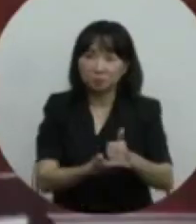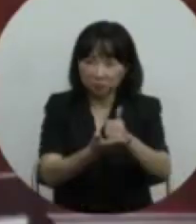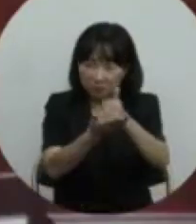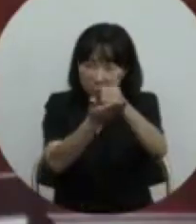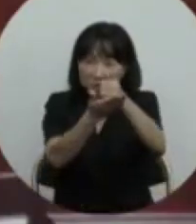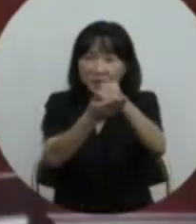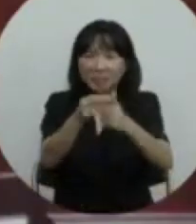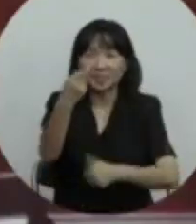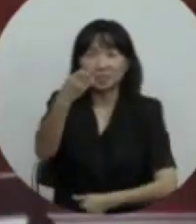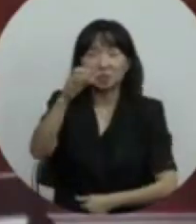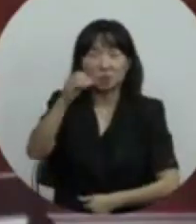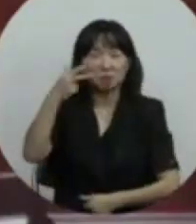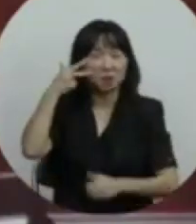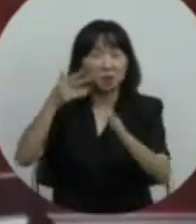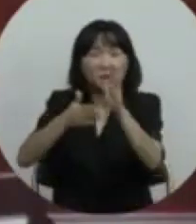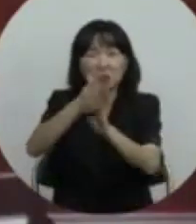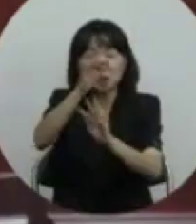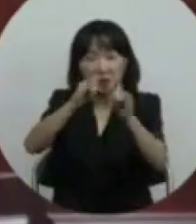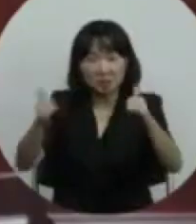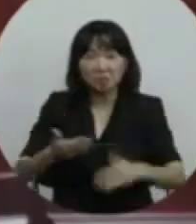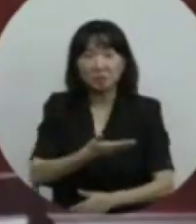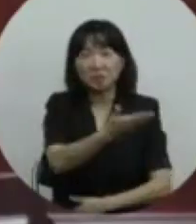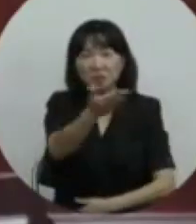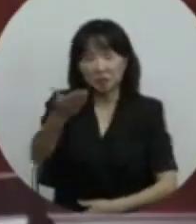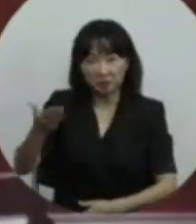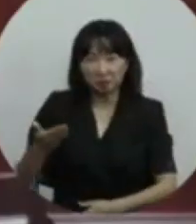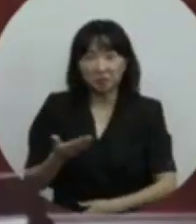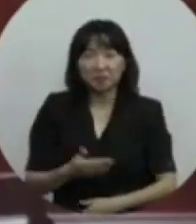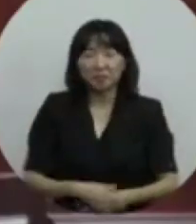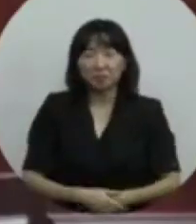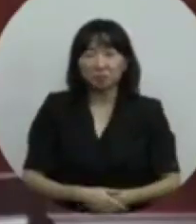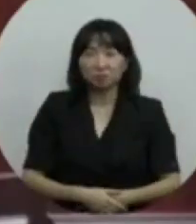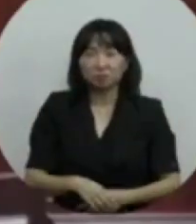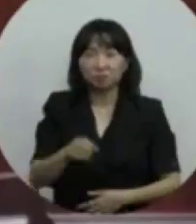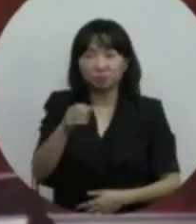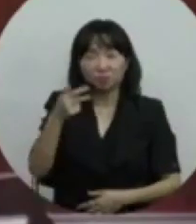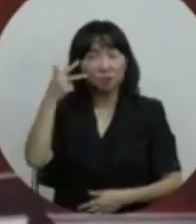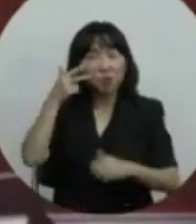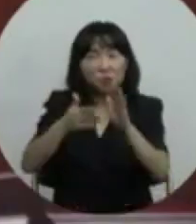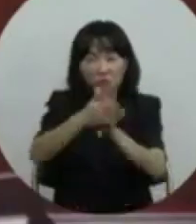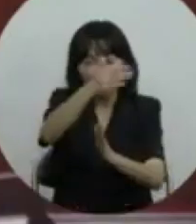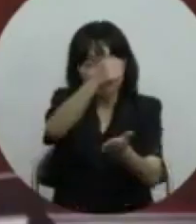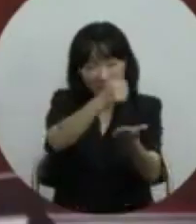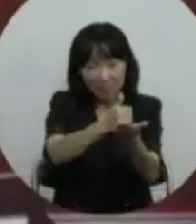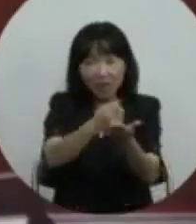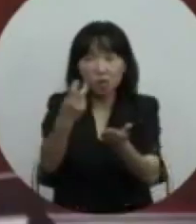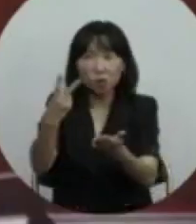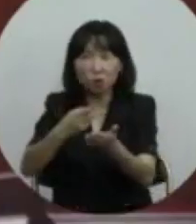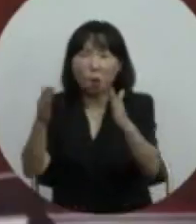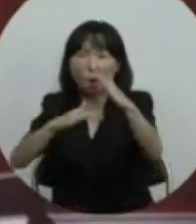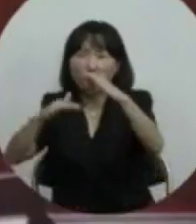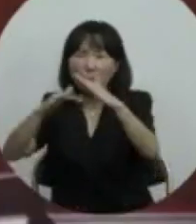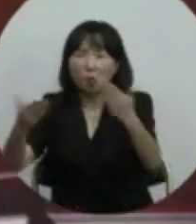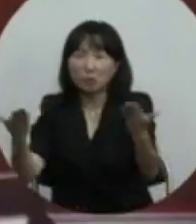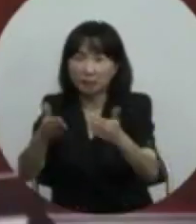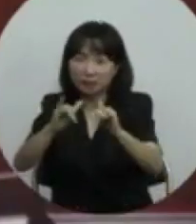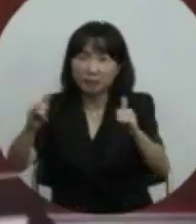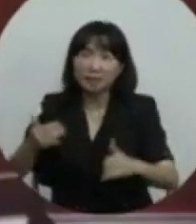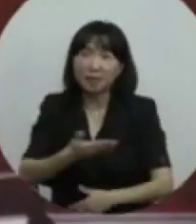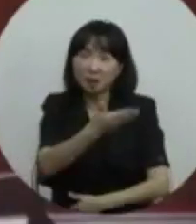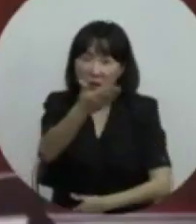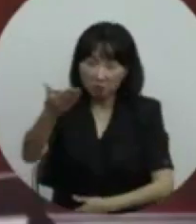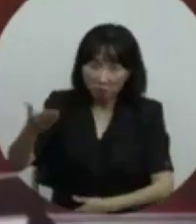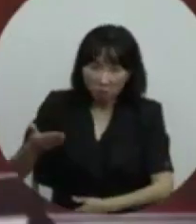존경하는 12만 여주시민 여러분, 이충우 시장님과 여주시 공직자 여러분,